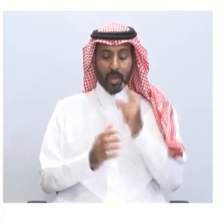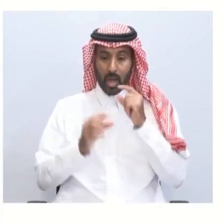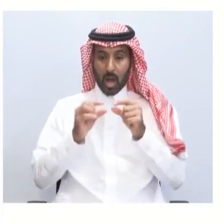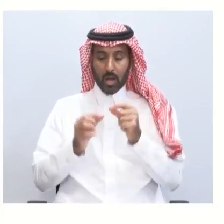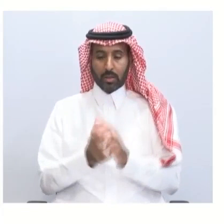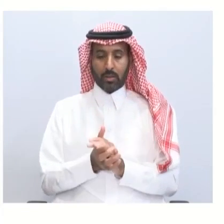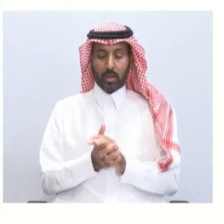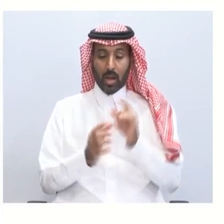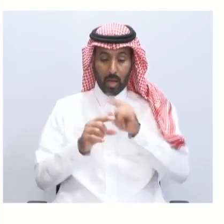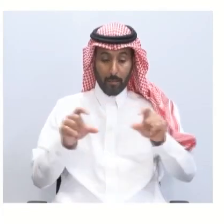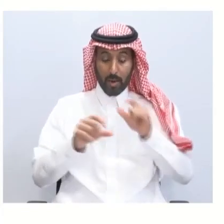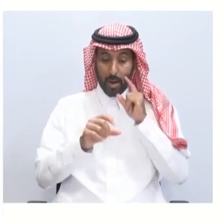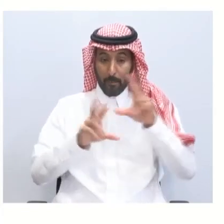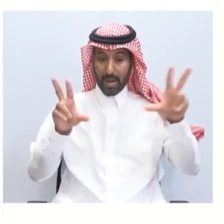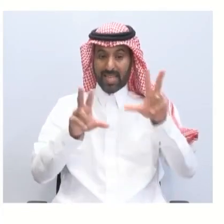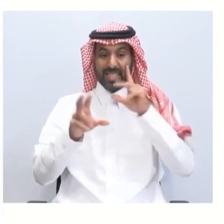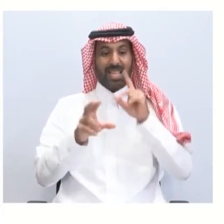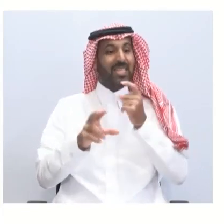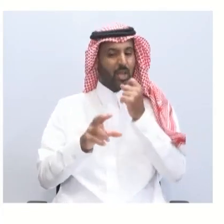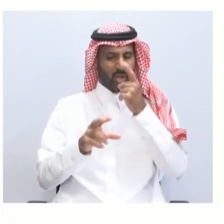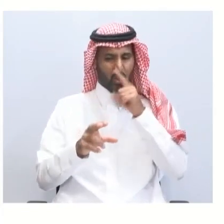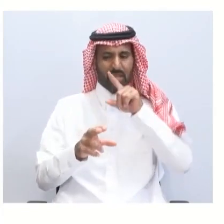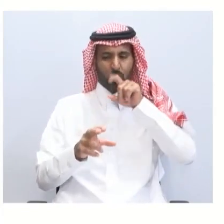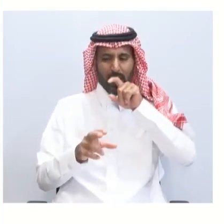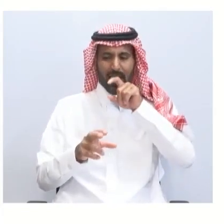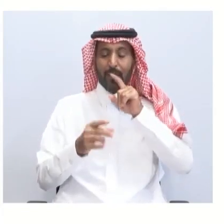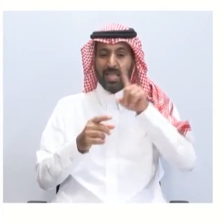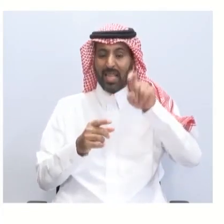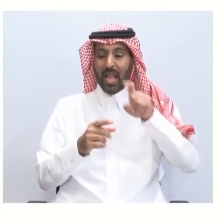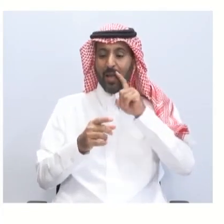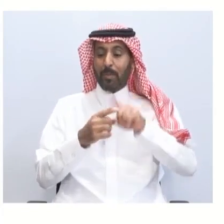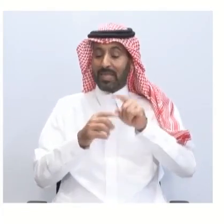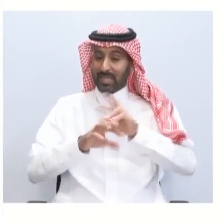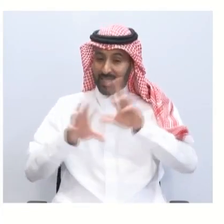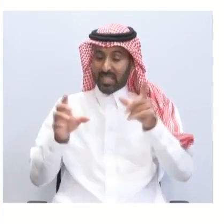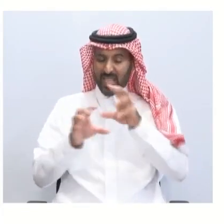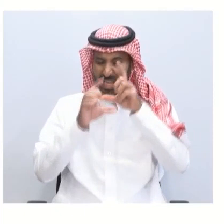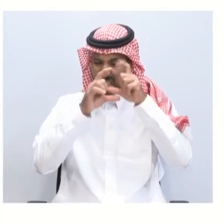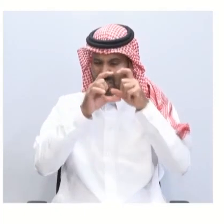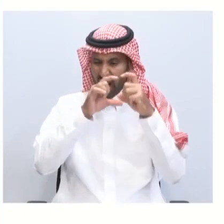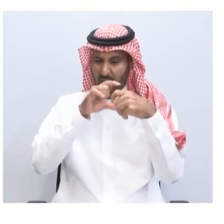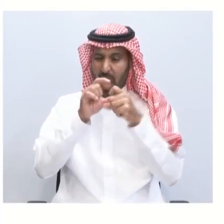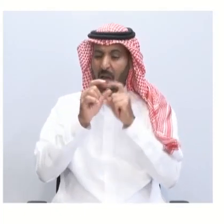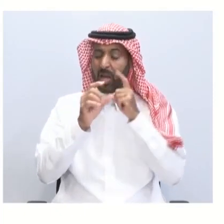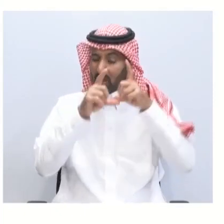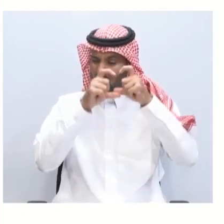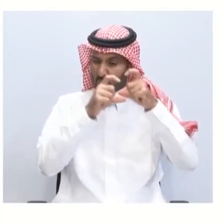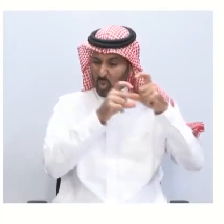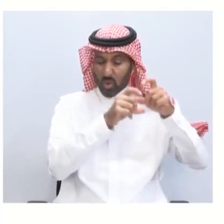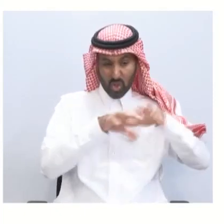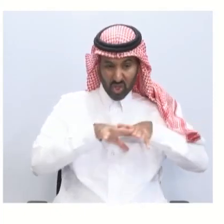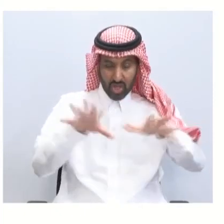خالد عبر منصه تويتر ومنص انستغرام عده صور للنظاره